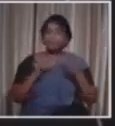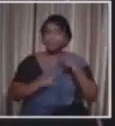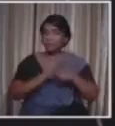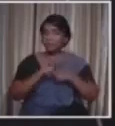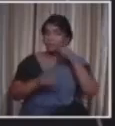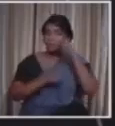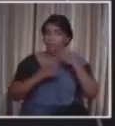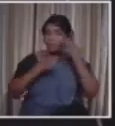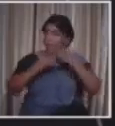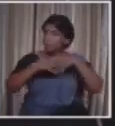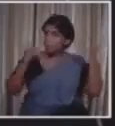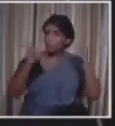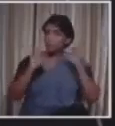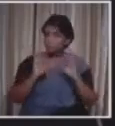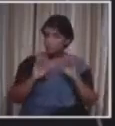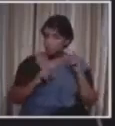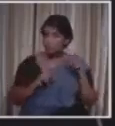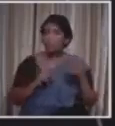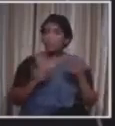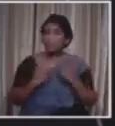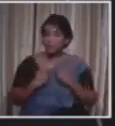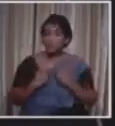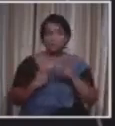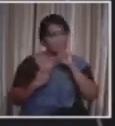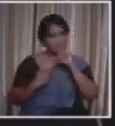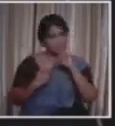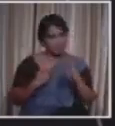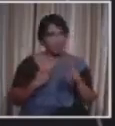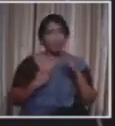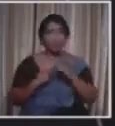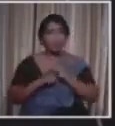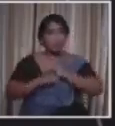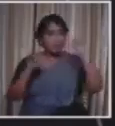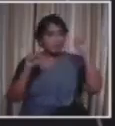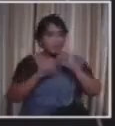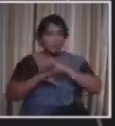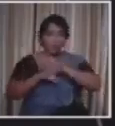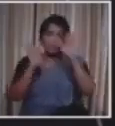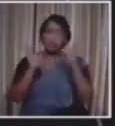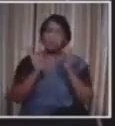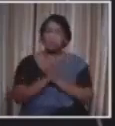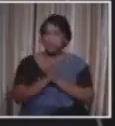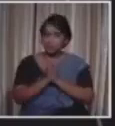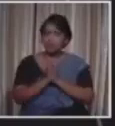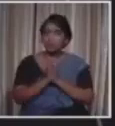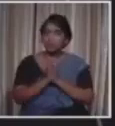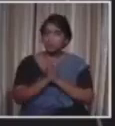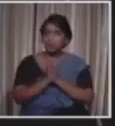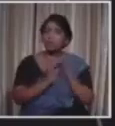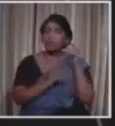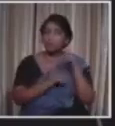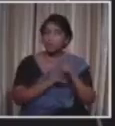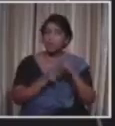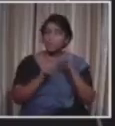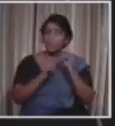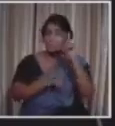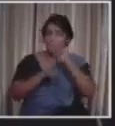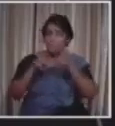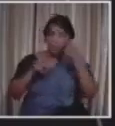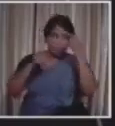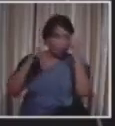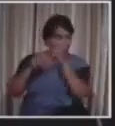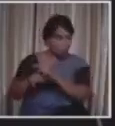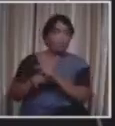जनता अंदर तीन लास्ट विनवना आप इली मरणवा अरगले इन सीएल दिनागेम मे दीवन्ना तंगील